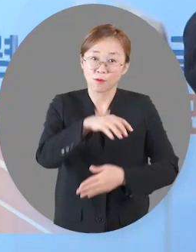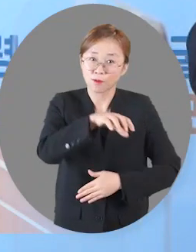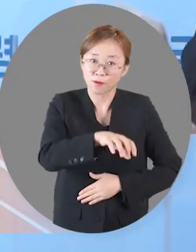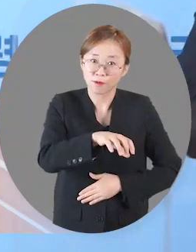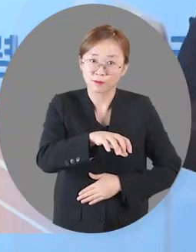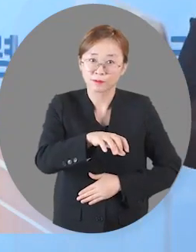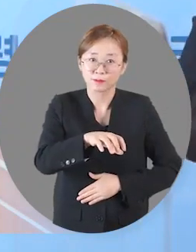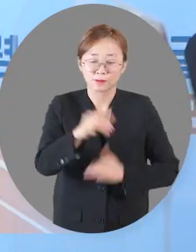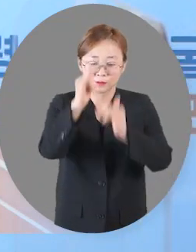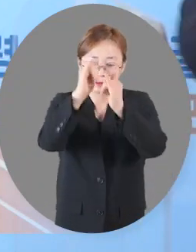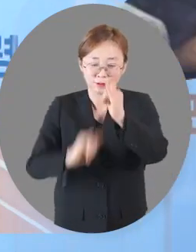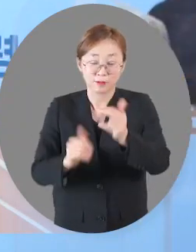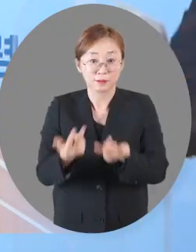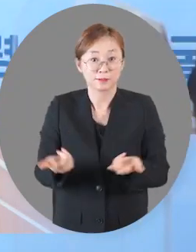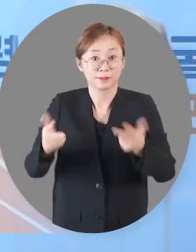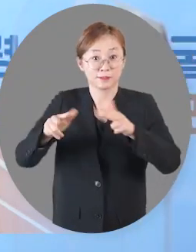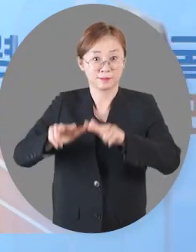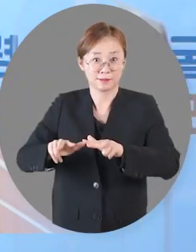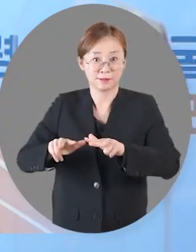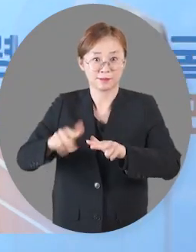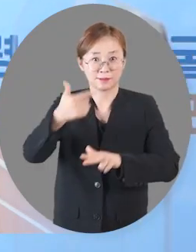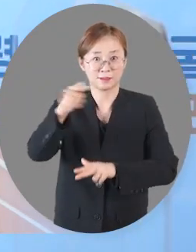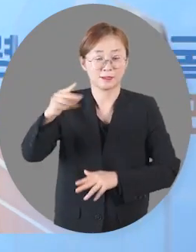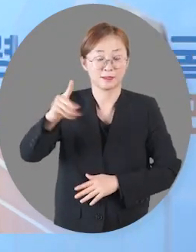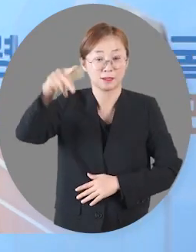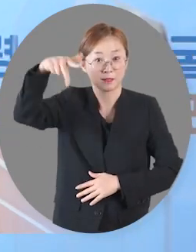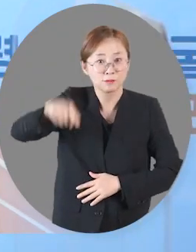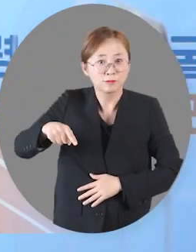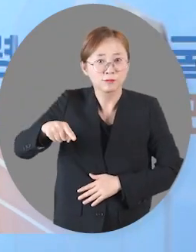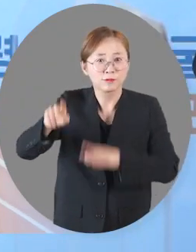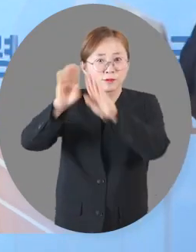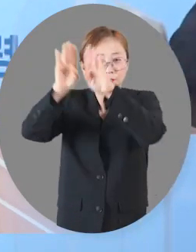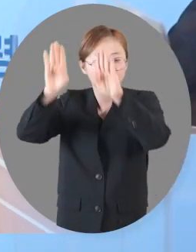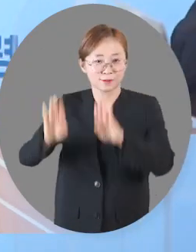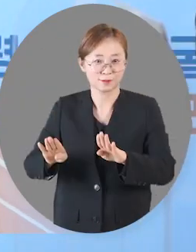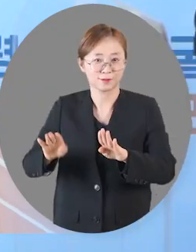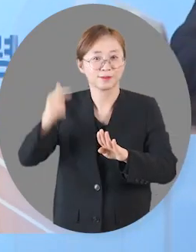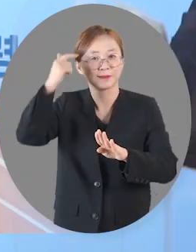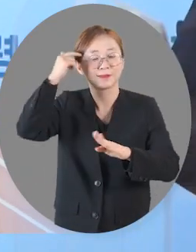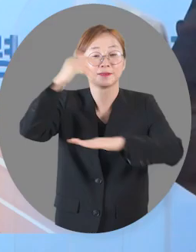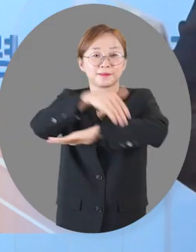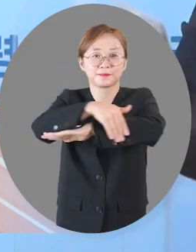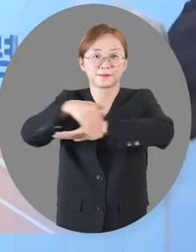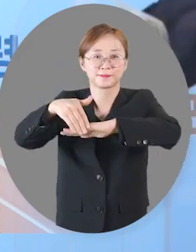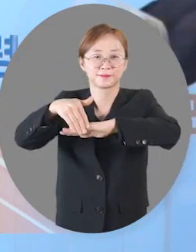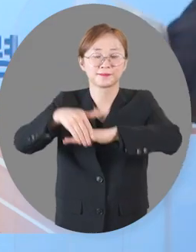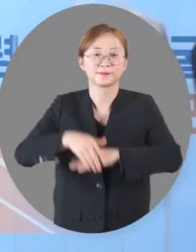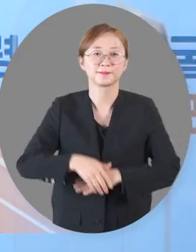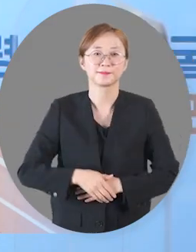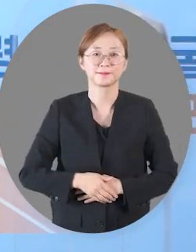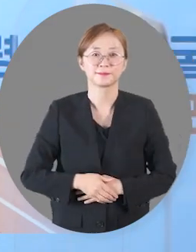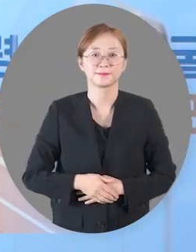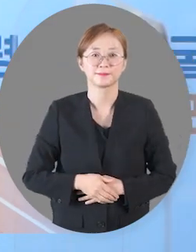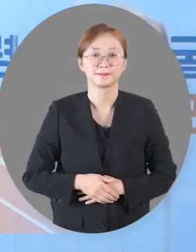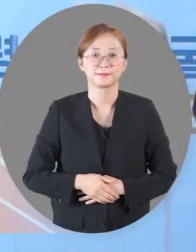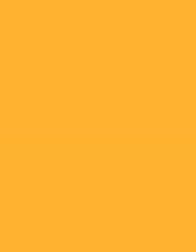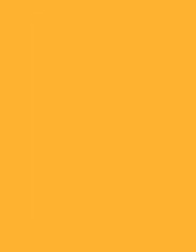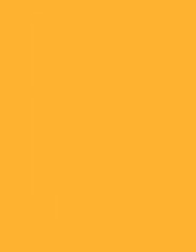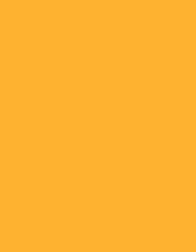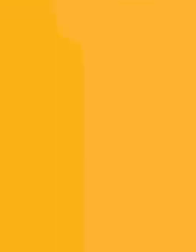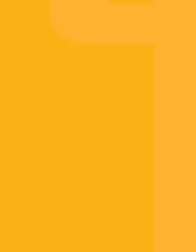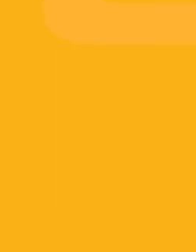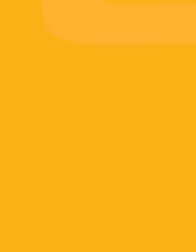마을 어울림 플랫폼, 재민천 역사문화광장, 나태주 문학창작 플랫폼이 조성될 예정입니다.